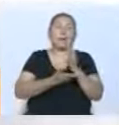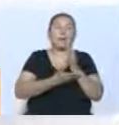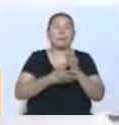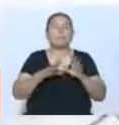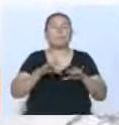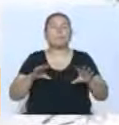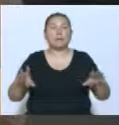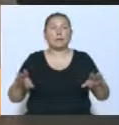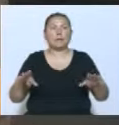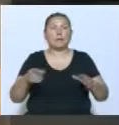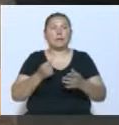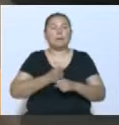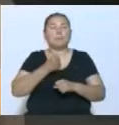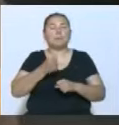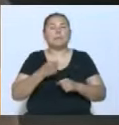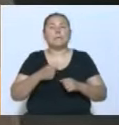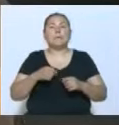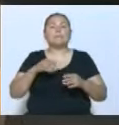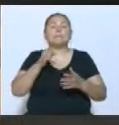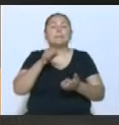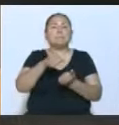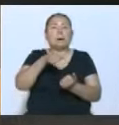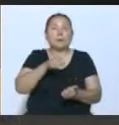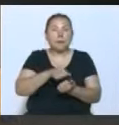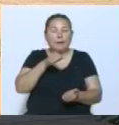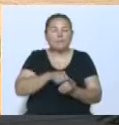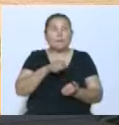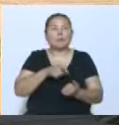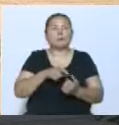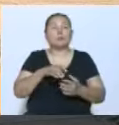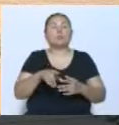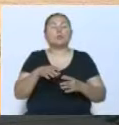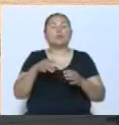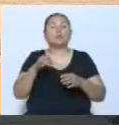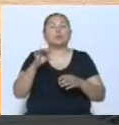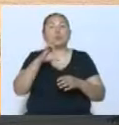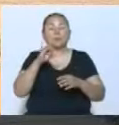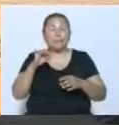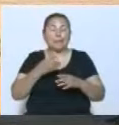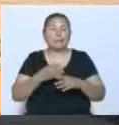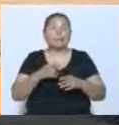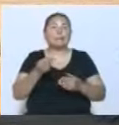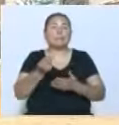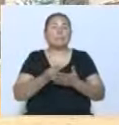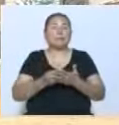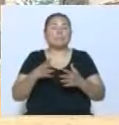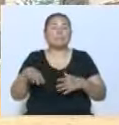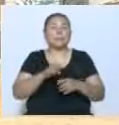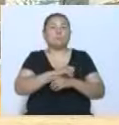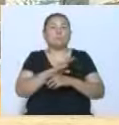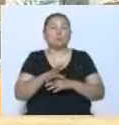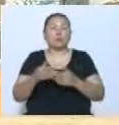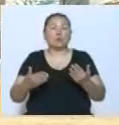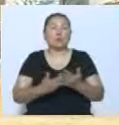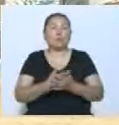текстильной направленности, типография, малярный цех, конференц-зал, студии робототехники, художественного искусства, дизайна. Все они оснащены